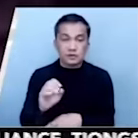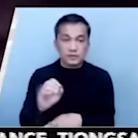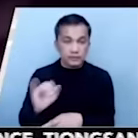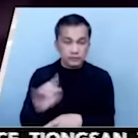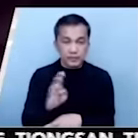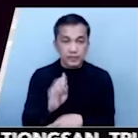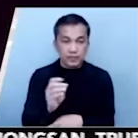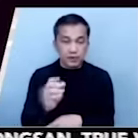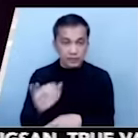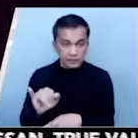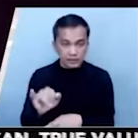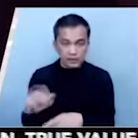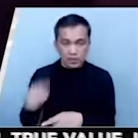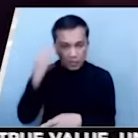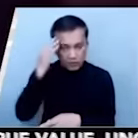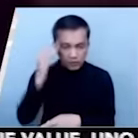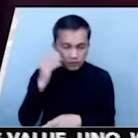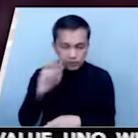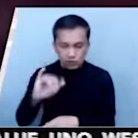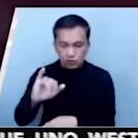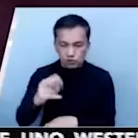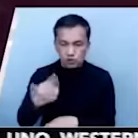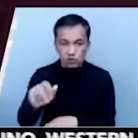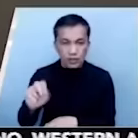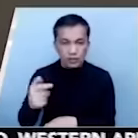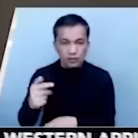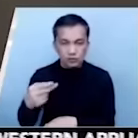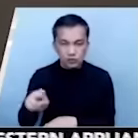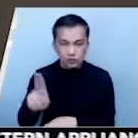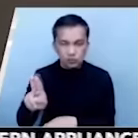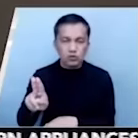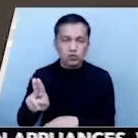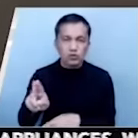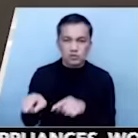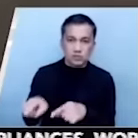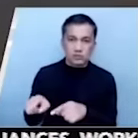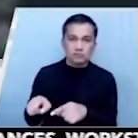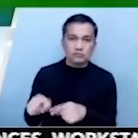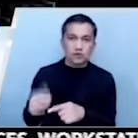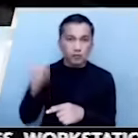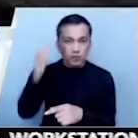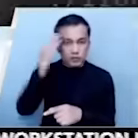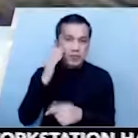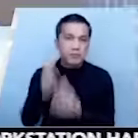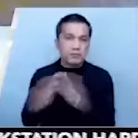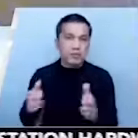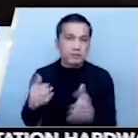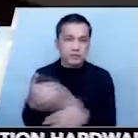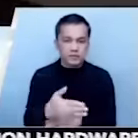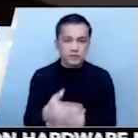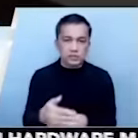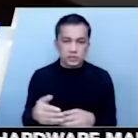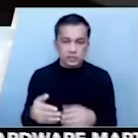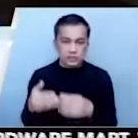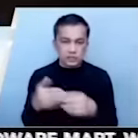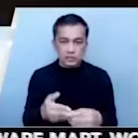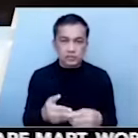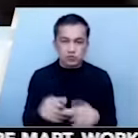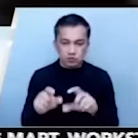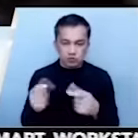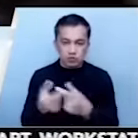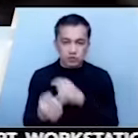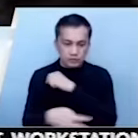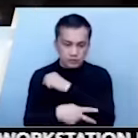Joo Han Woong na itinuturing na Big Fish sa kanilang bansa. Leader umano siya ng isang grupo ng mga hacker na